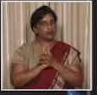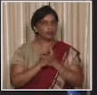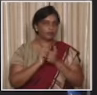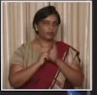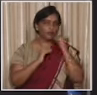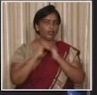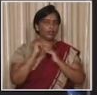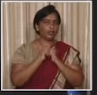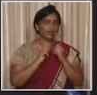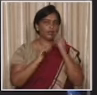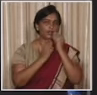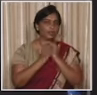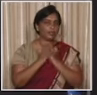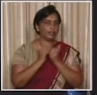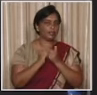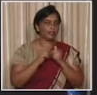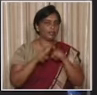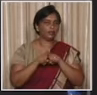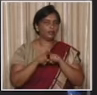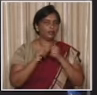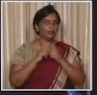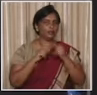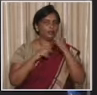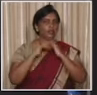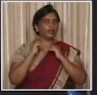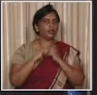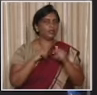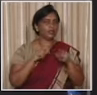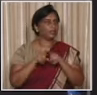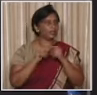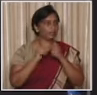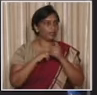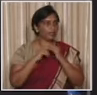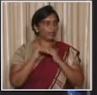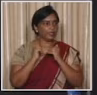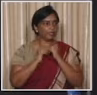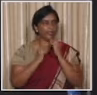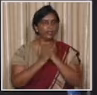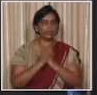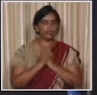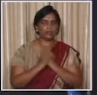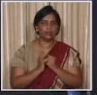සියලු නිලධාරින්ට, ඇමතුමා ප්‍රමුඛ රාජ්‍ය ඇමතුතුමිය සහ